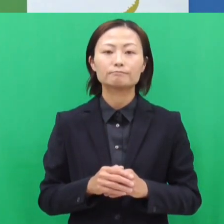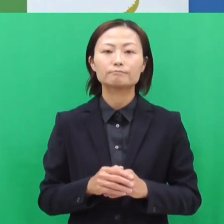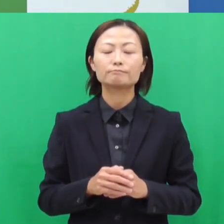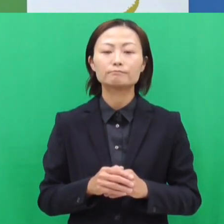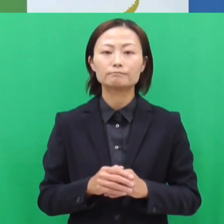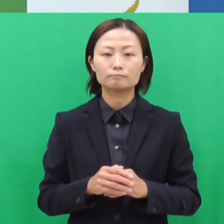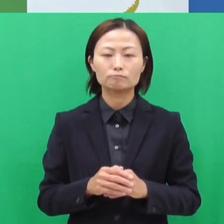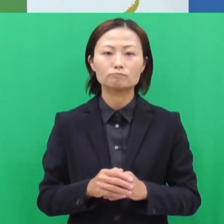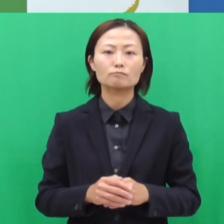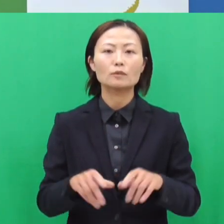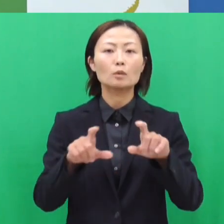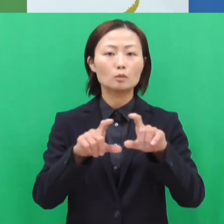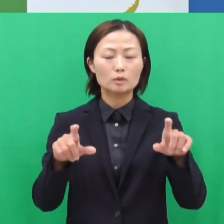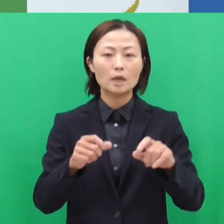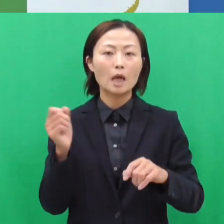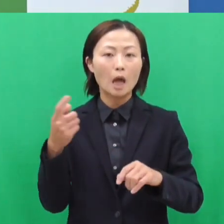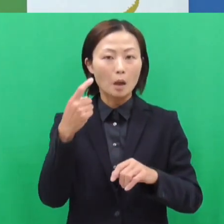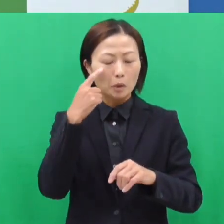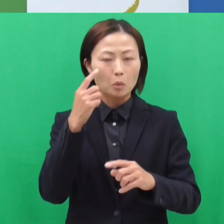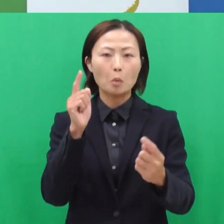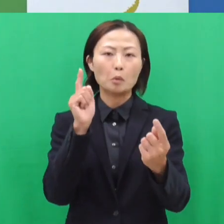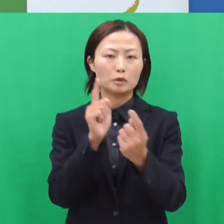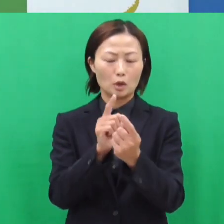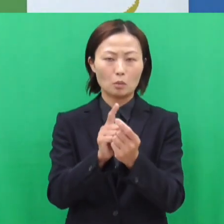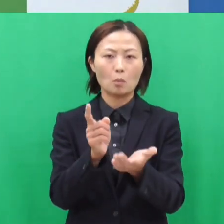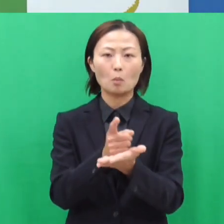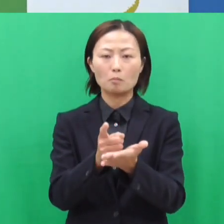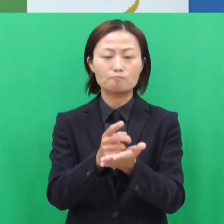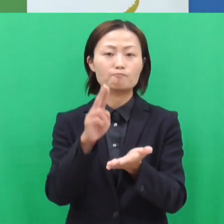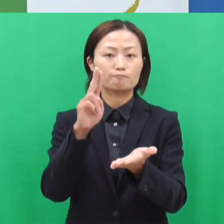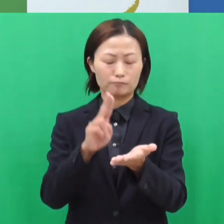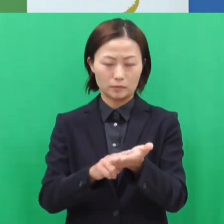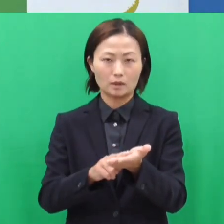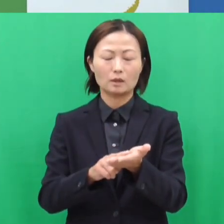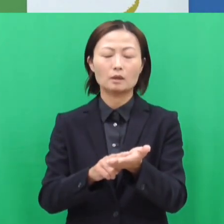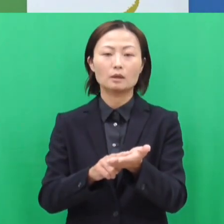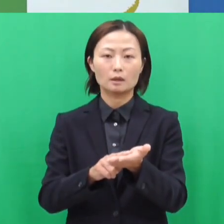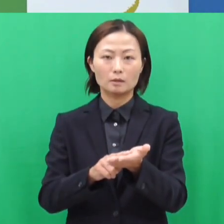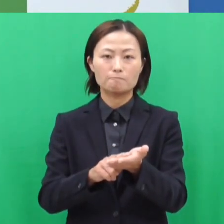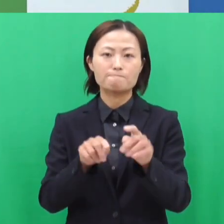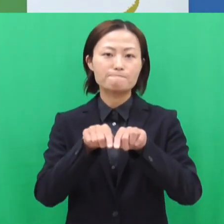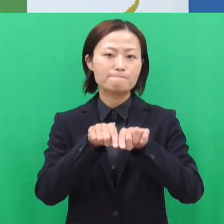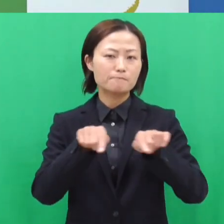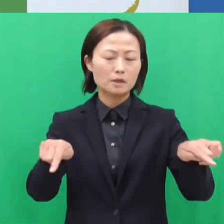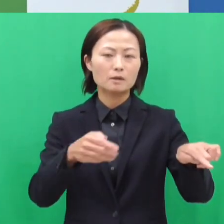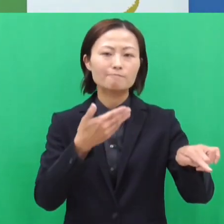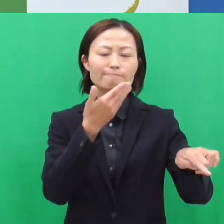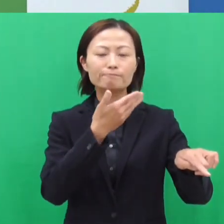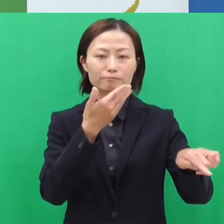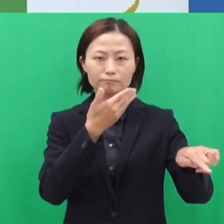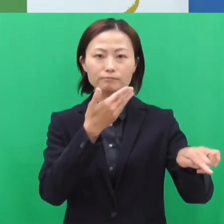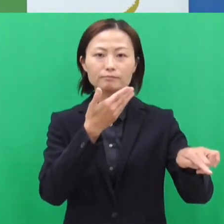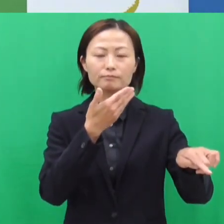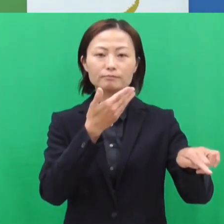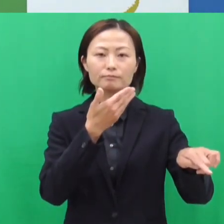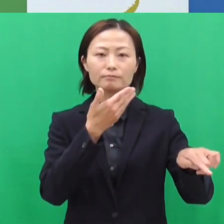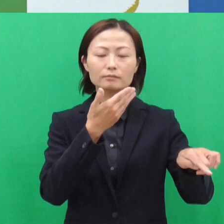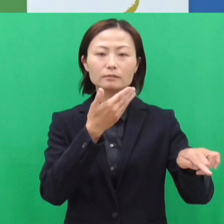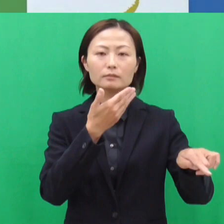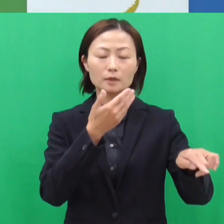当然早めの対応方針の決めてそれをお知らせをするということは重要なことだというふうに思っ